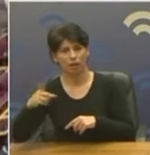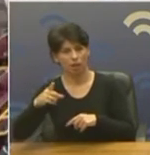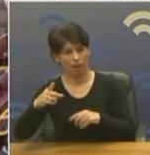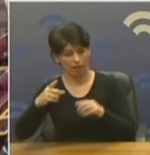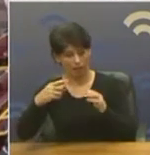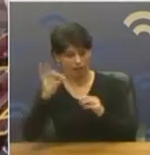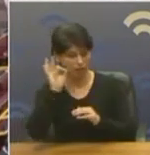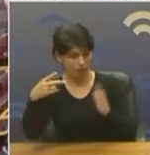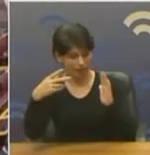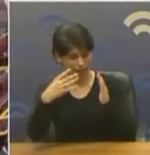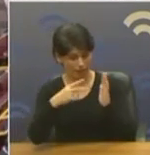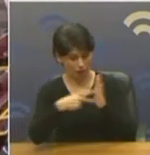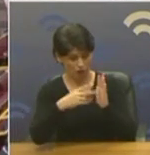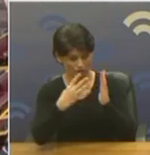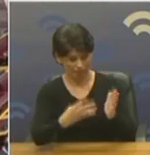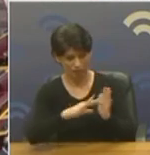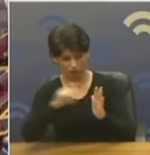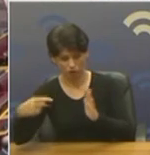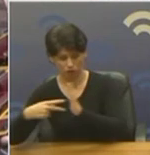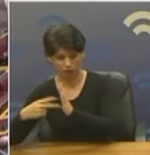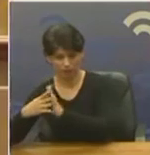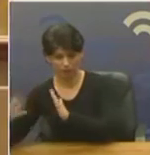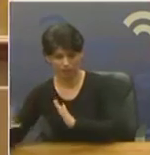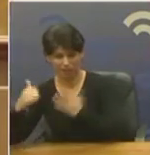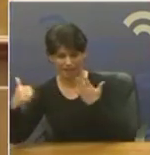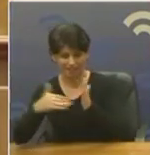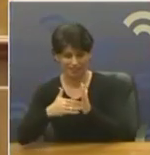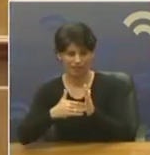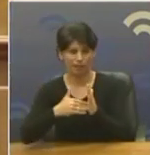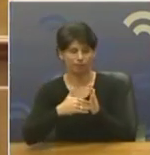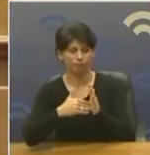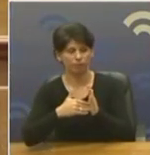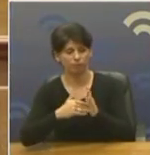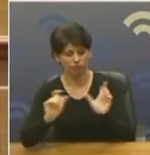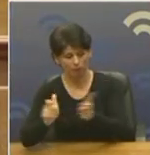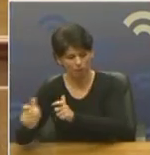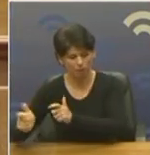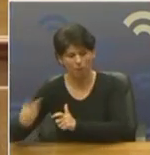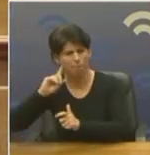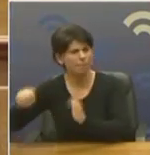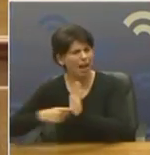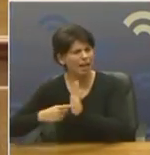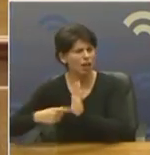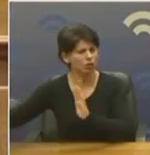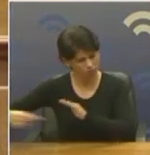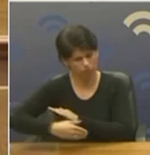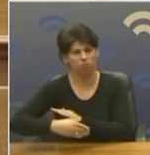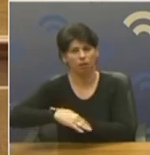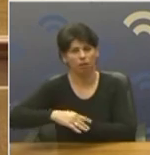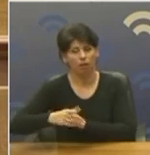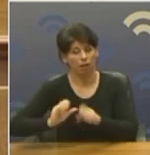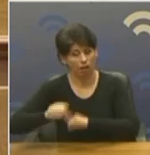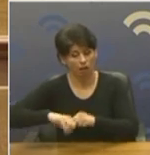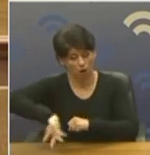9 μήνο 2019, είχαμε 6.985 συλλήψεις για λαθροεισβολή λαθρομετανάστες. Δράστες κλοπών,